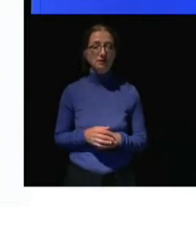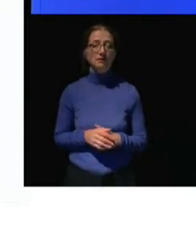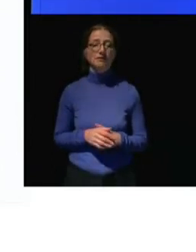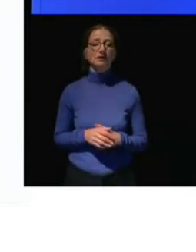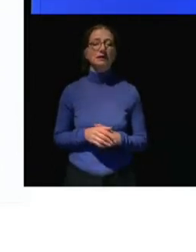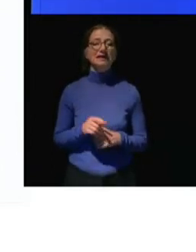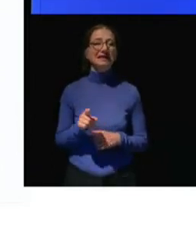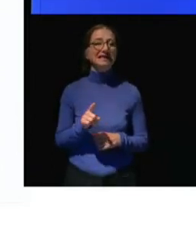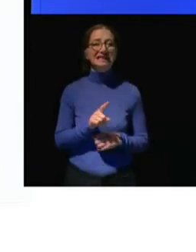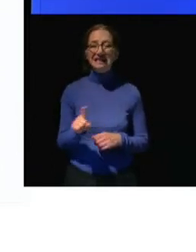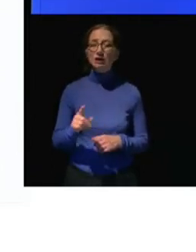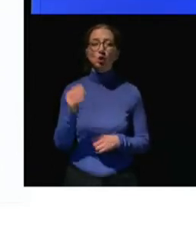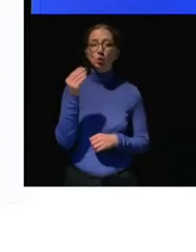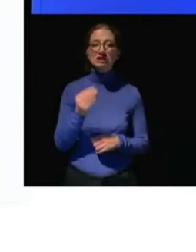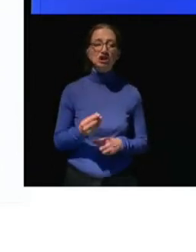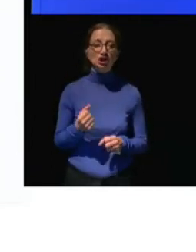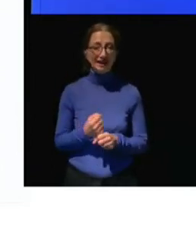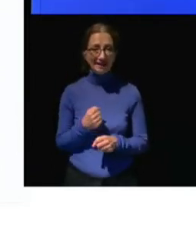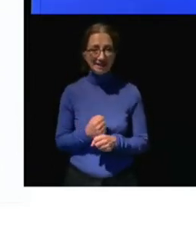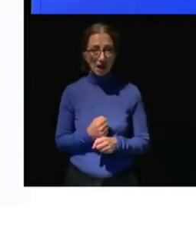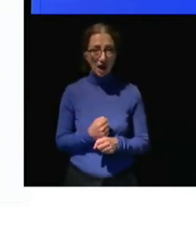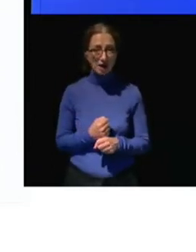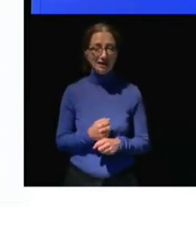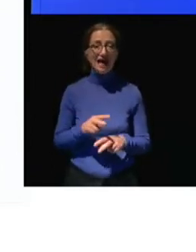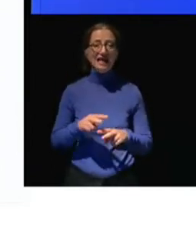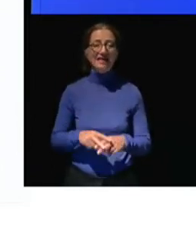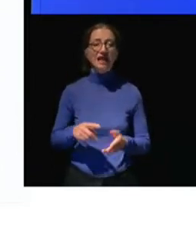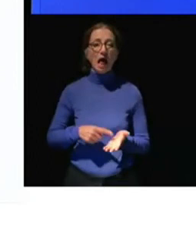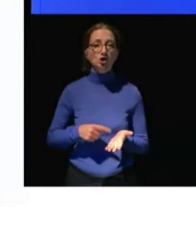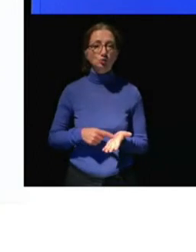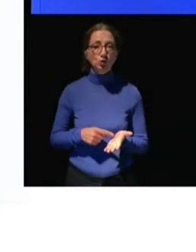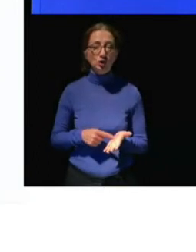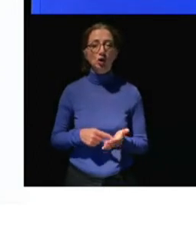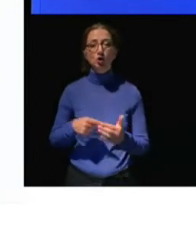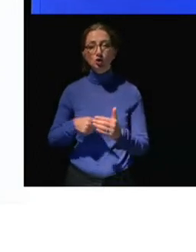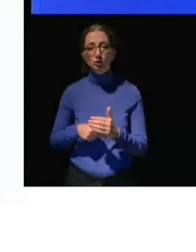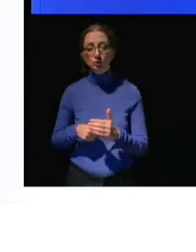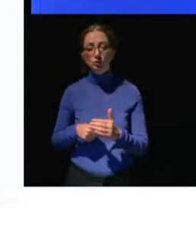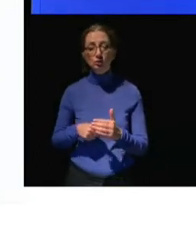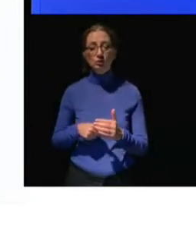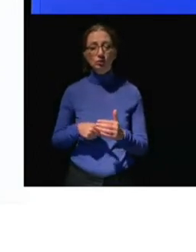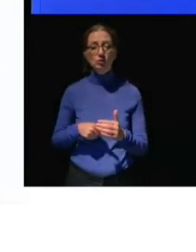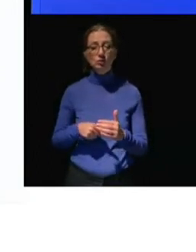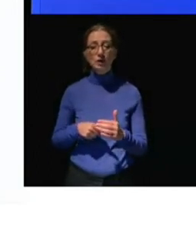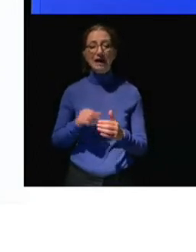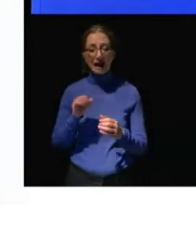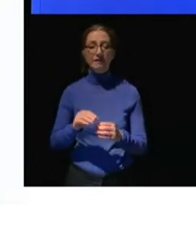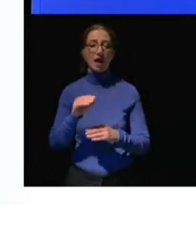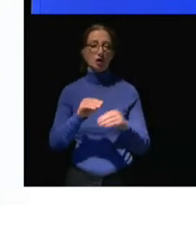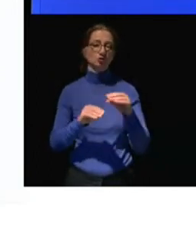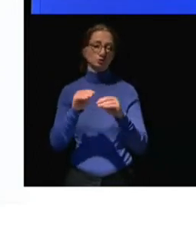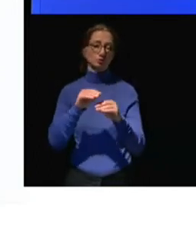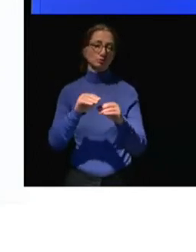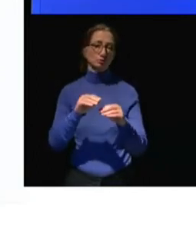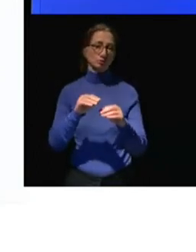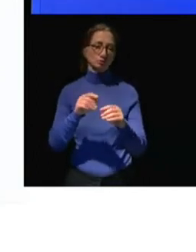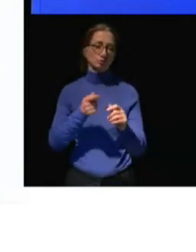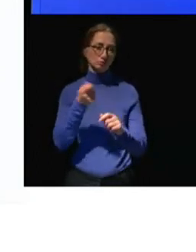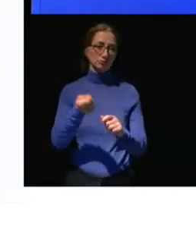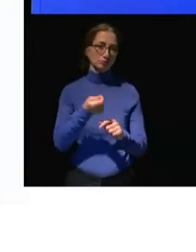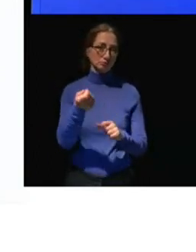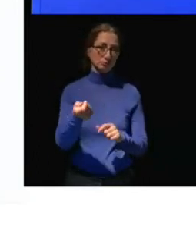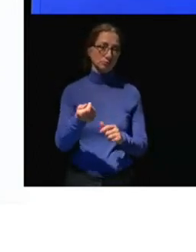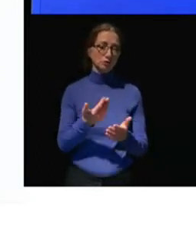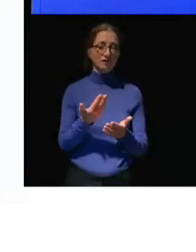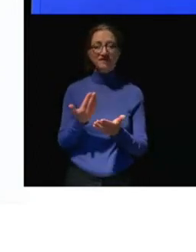auch die nicht künstlerischen Tätigkeiten, Rentenansprüche, durch diese Tätigkeiten auch Rentenansprüche aufgebaut werden sollten. Also wie wir das zum Beispiel